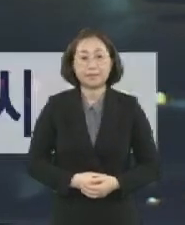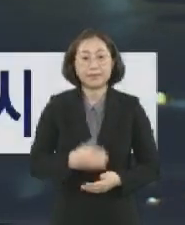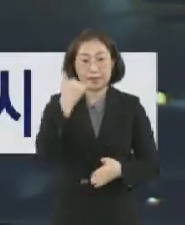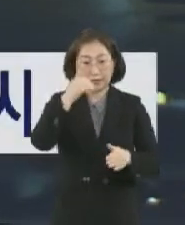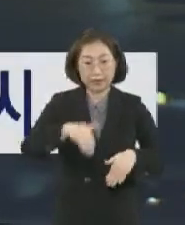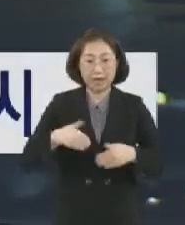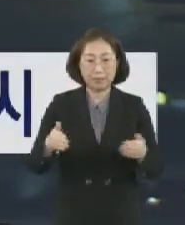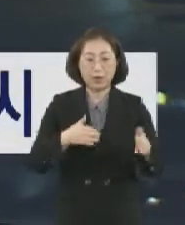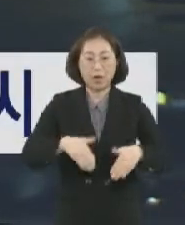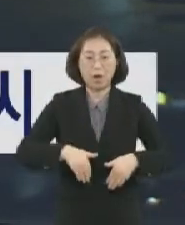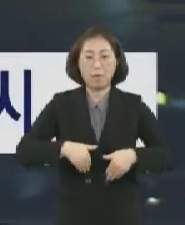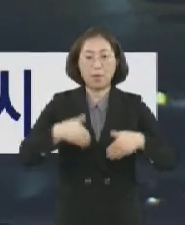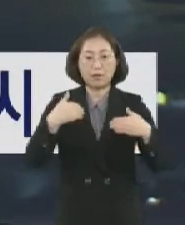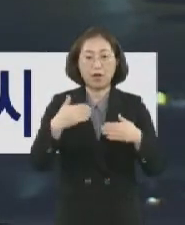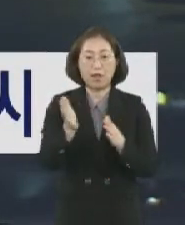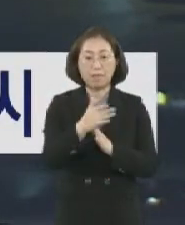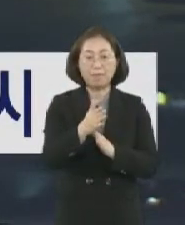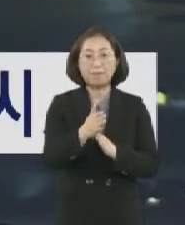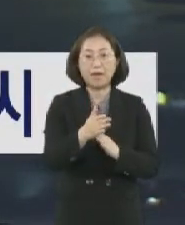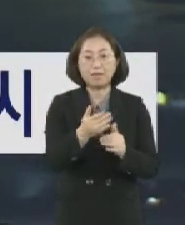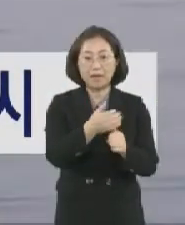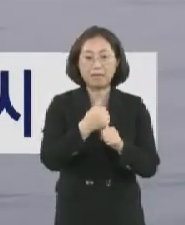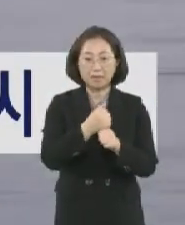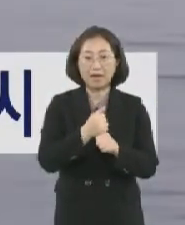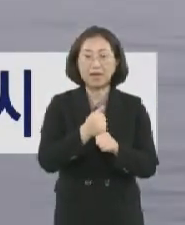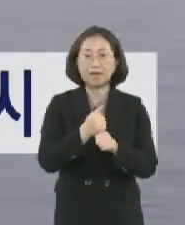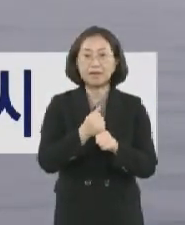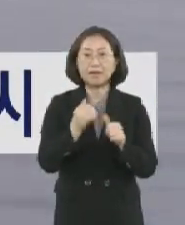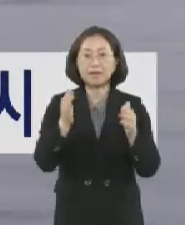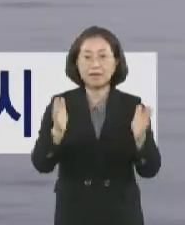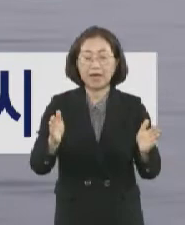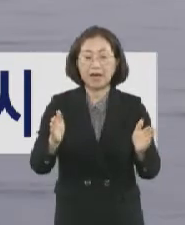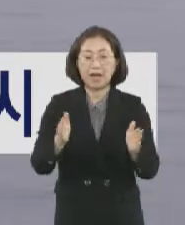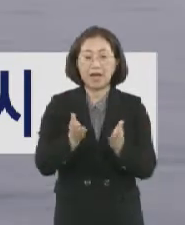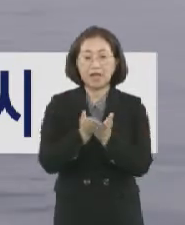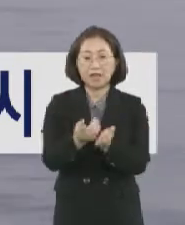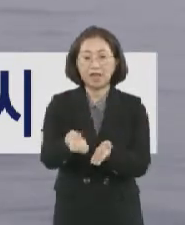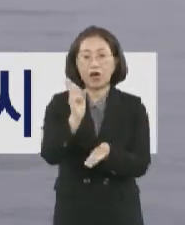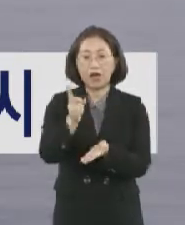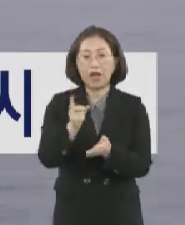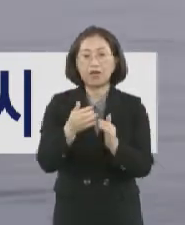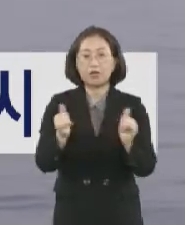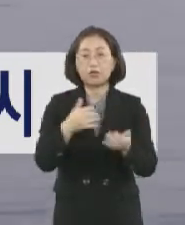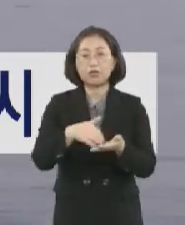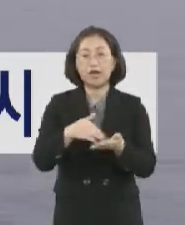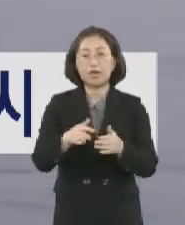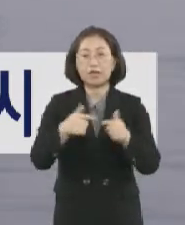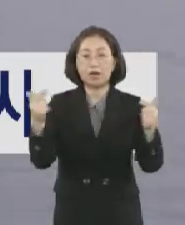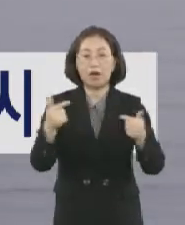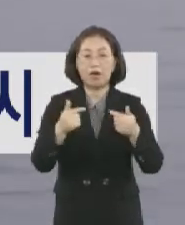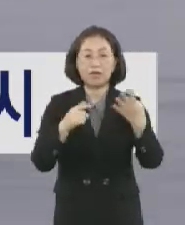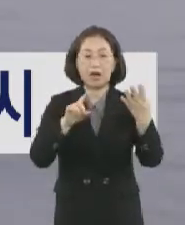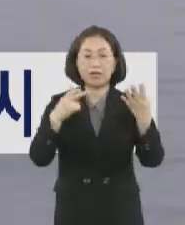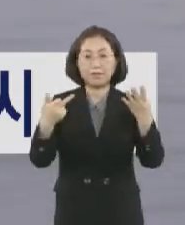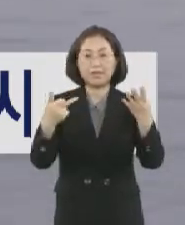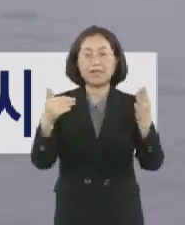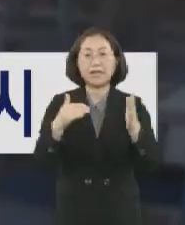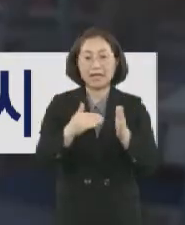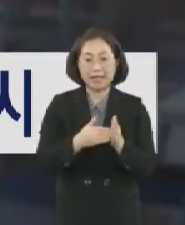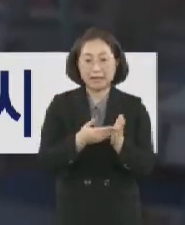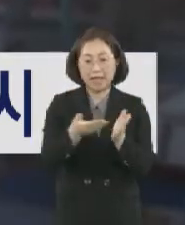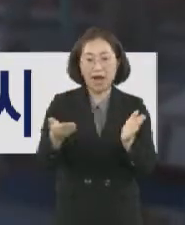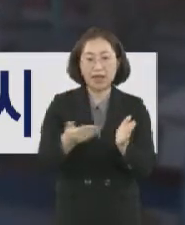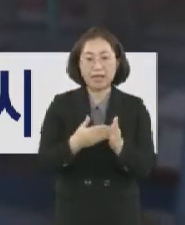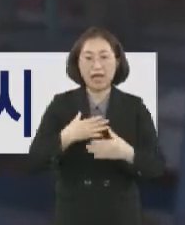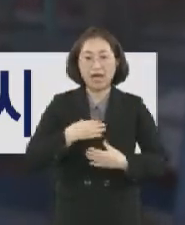충남도는 동철 성 허기를 맞아 낚시어선 이용객 이 증가함에 따라 다음달 17일까지 돈에 주 요 항 포구 에서